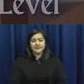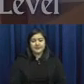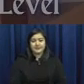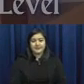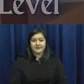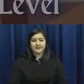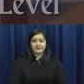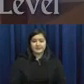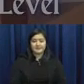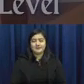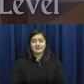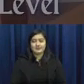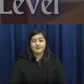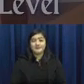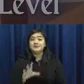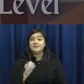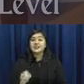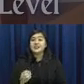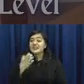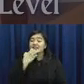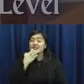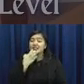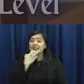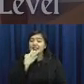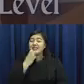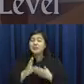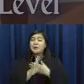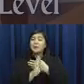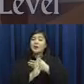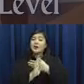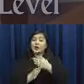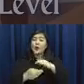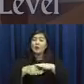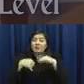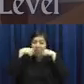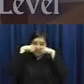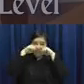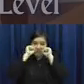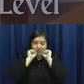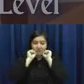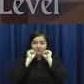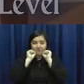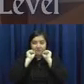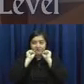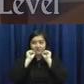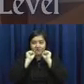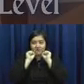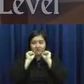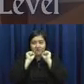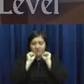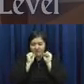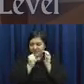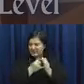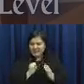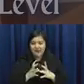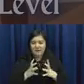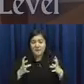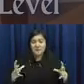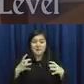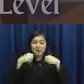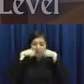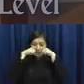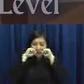ng Biblia dito, to eat the bread of sorrows. You see, talagang it will be a bread of sorrow